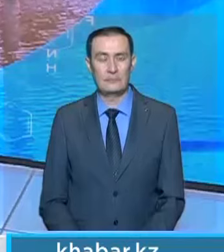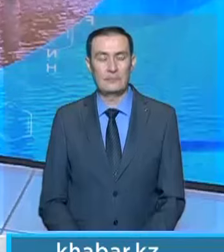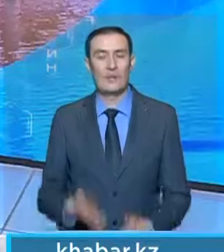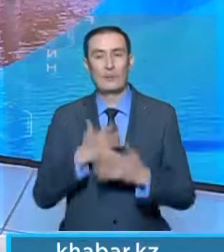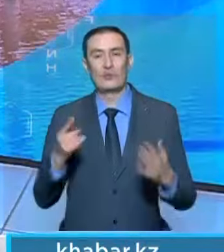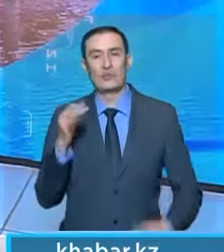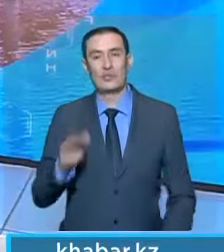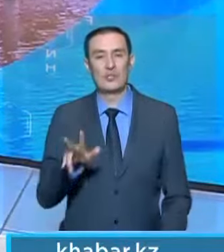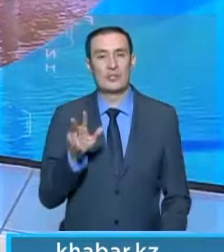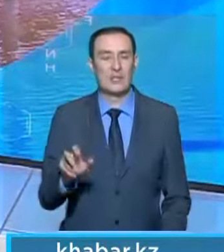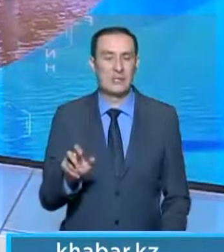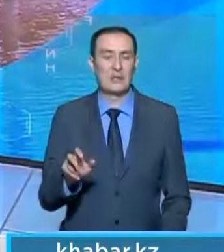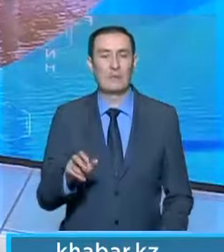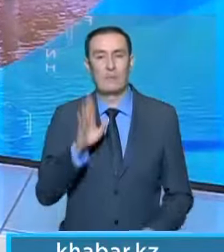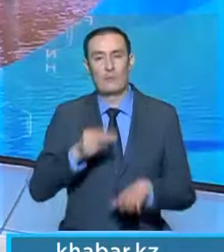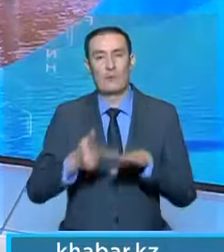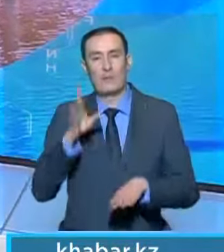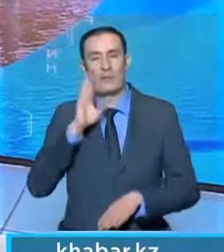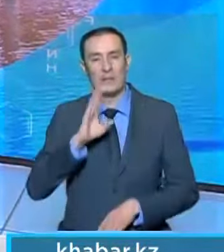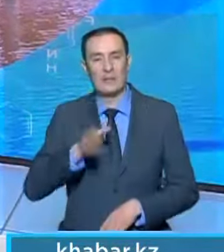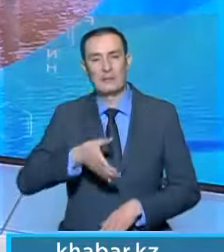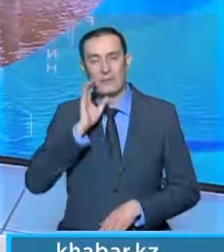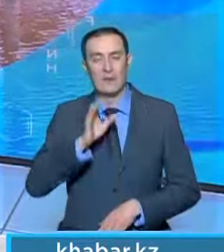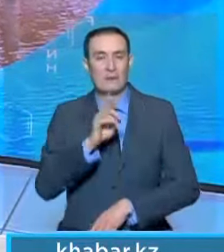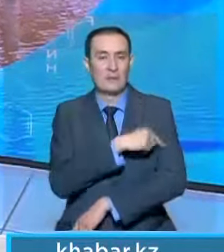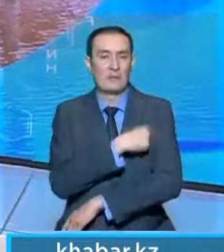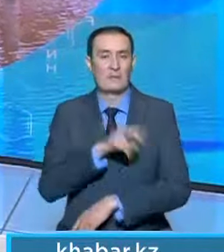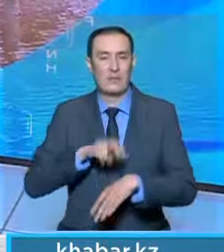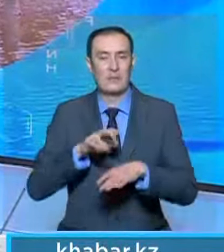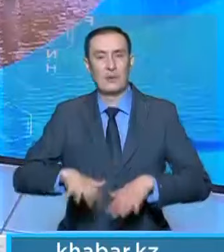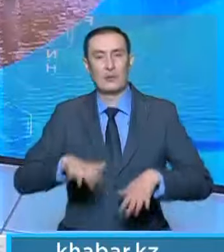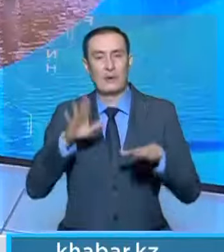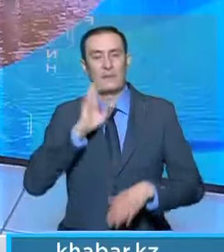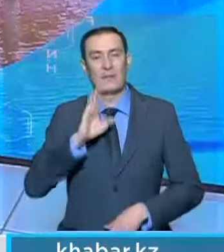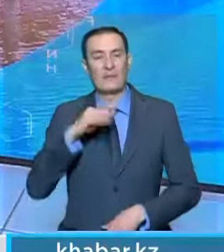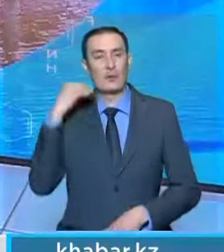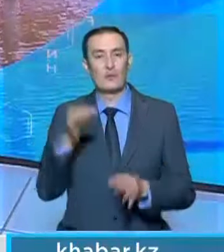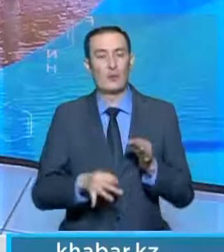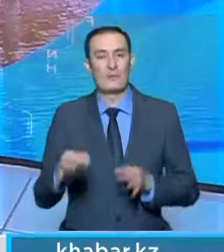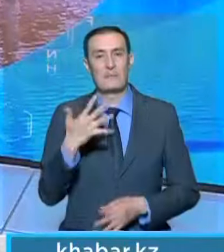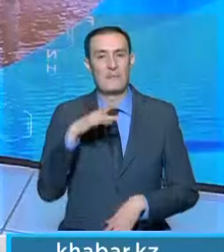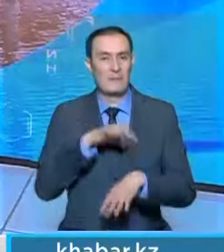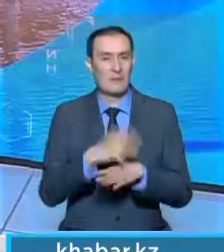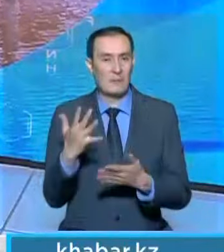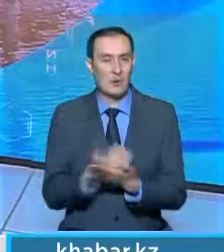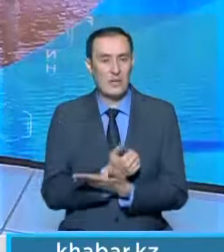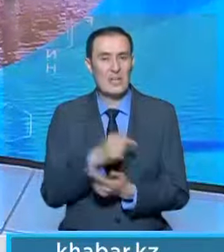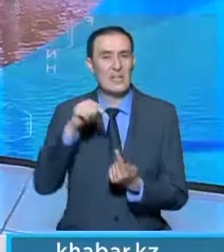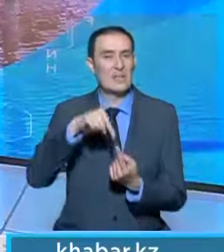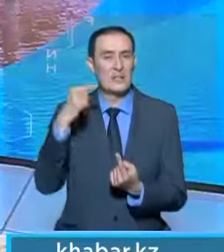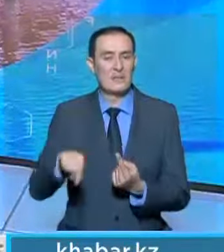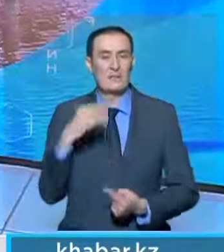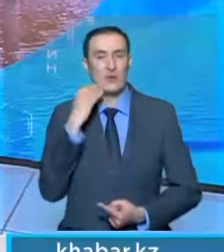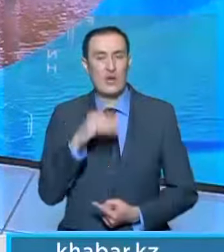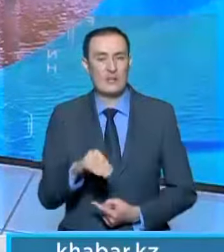Более 1300 проб питьевой воды отобрали санитарные врачи в подтопленных районах Актюбинской области. В 5 случаях обнаружили несоответствие